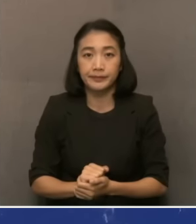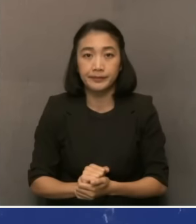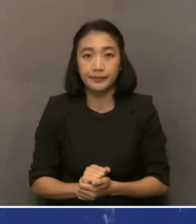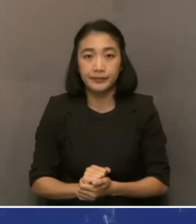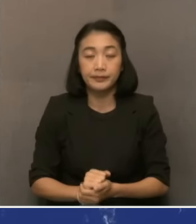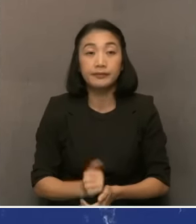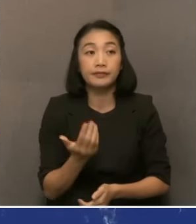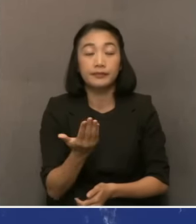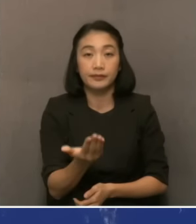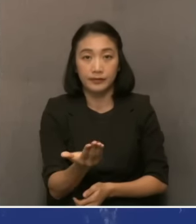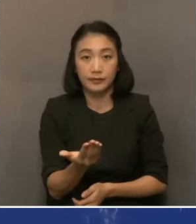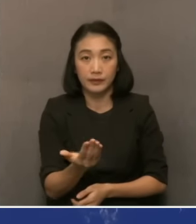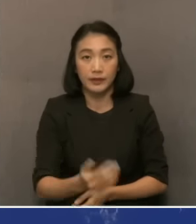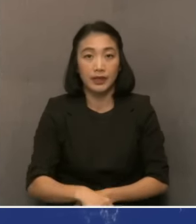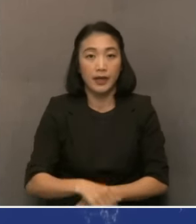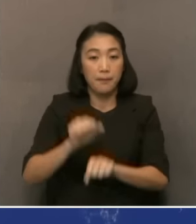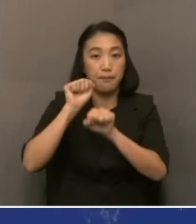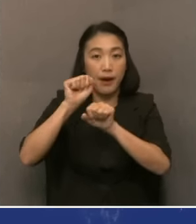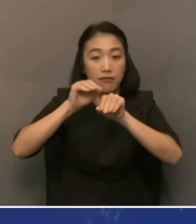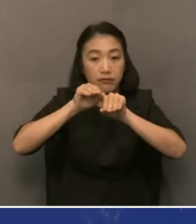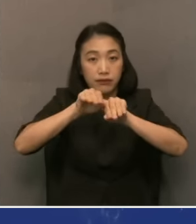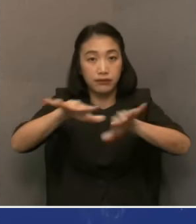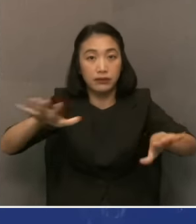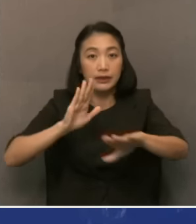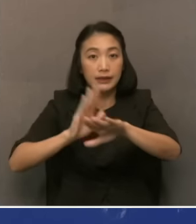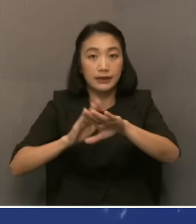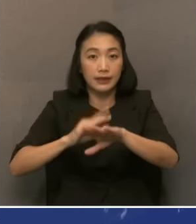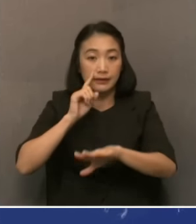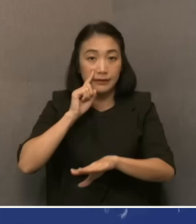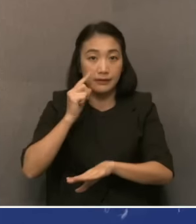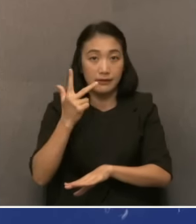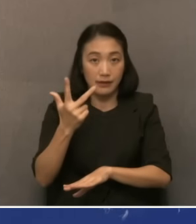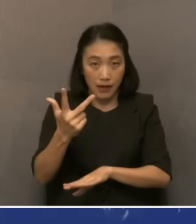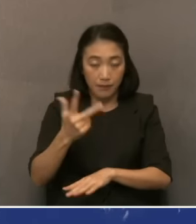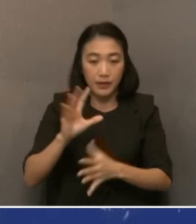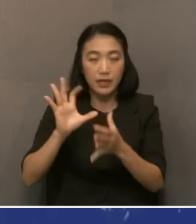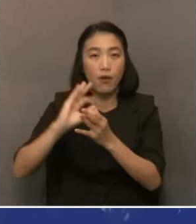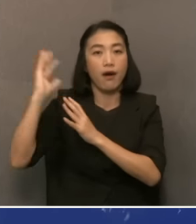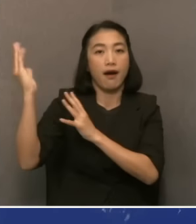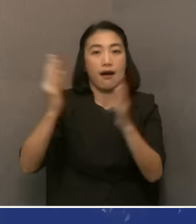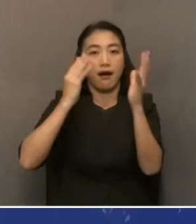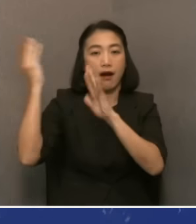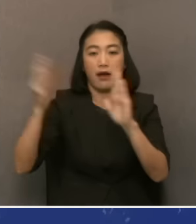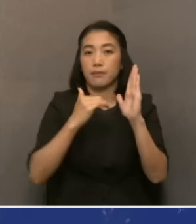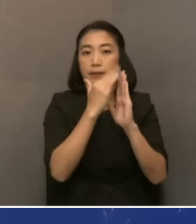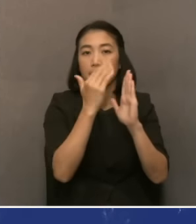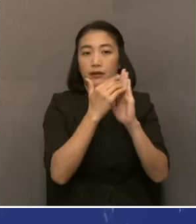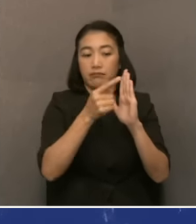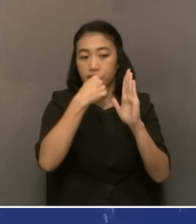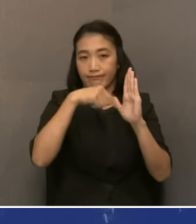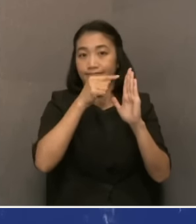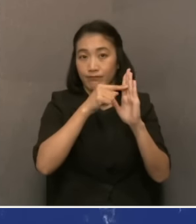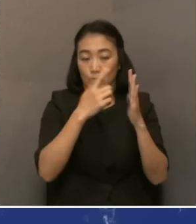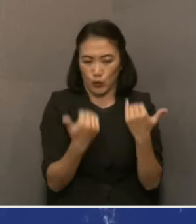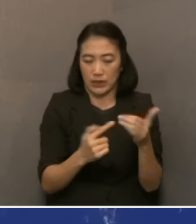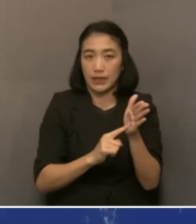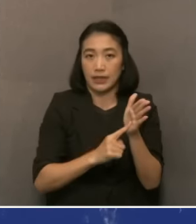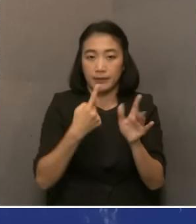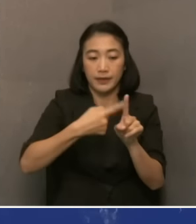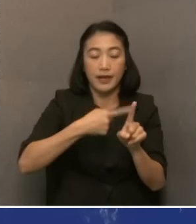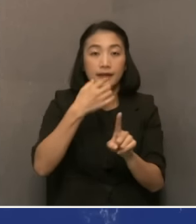ประกาศเตือนฉบับที่ 3เรื่องอากาศแปรปรวนบริเวณประเทศไทยตอนบนซึ่งจะมีผลกระทบตั้งแต่วันนี้ 29